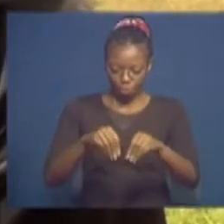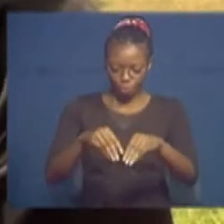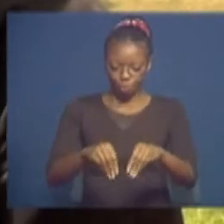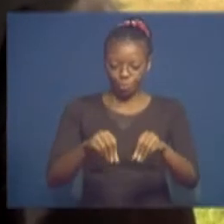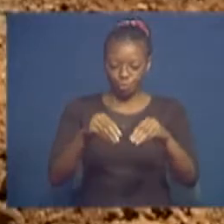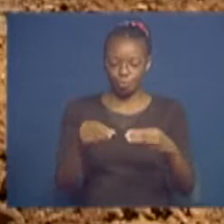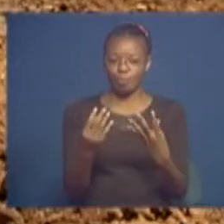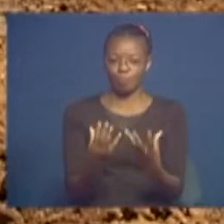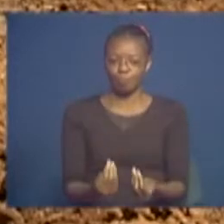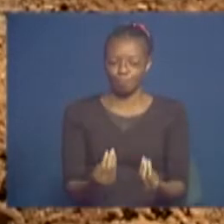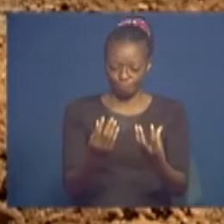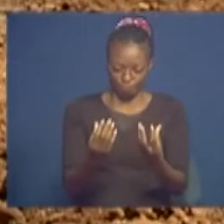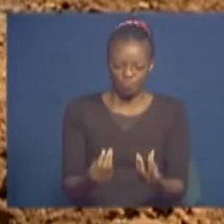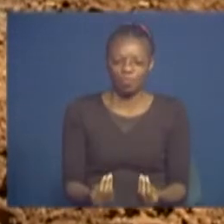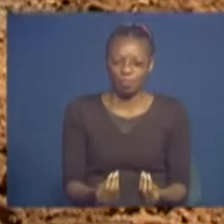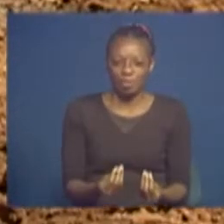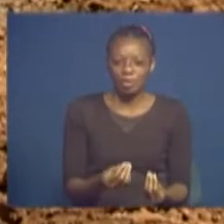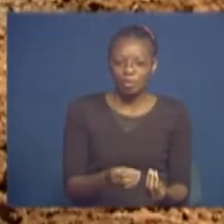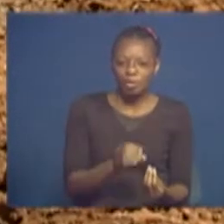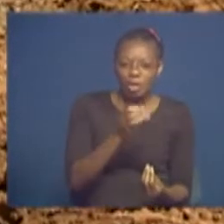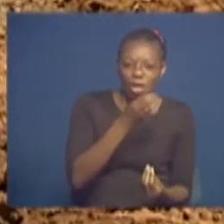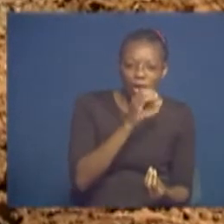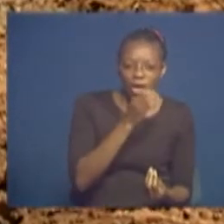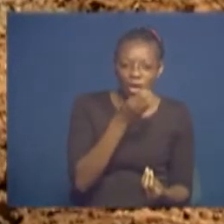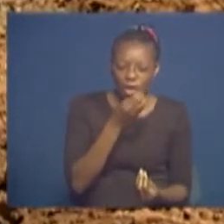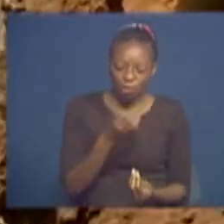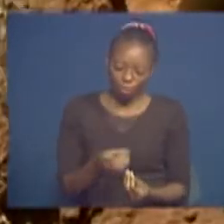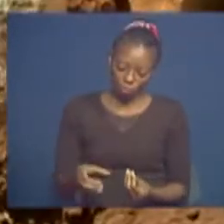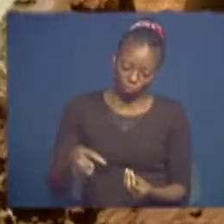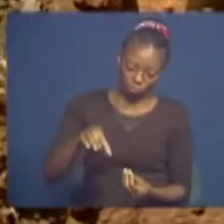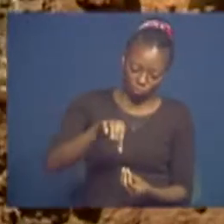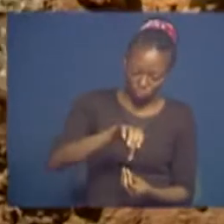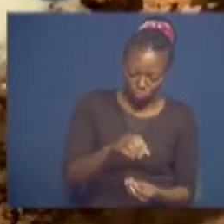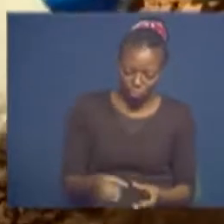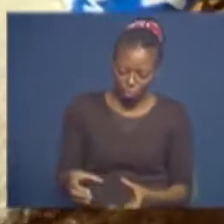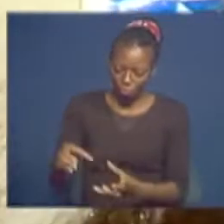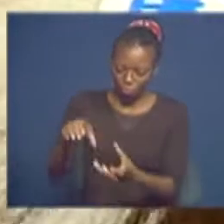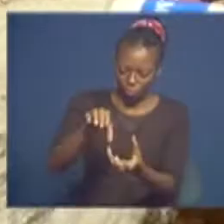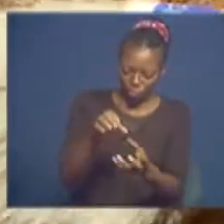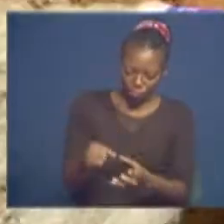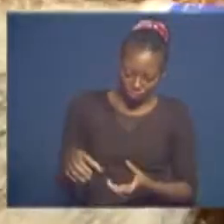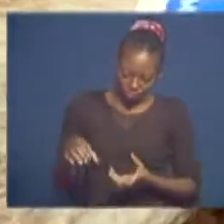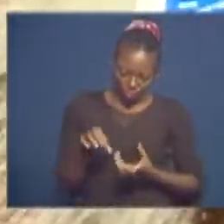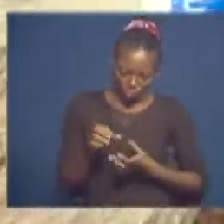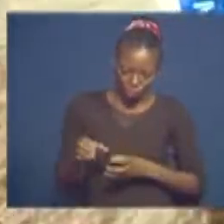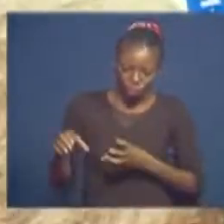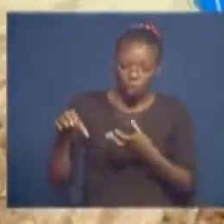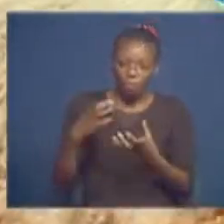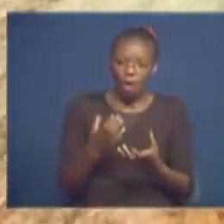particles. Maji yenyewe ili yavunjevunje yale madonge ya mchanga na kupenya vizuri